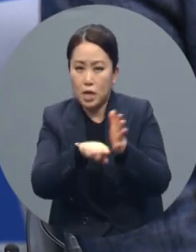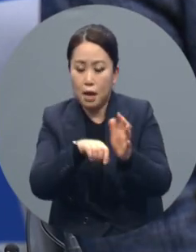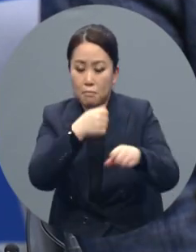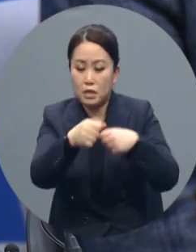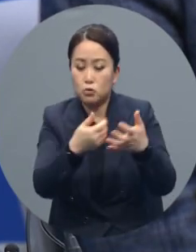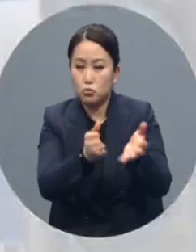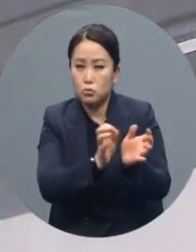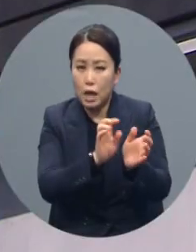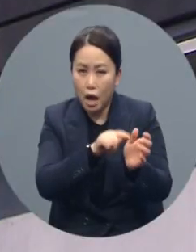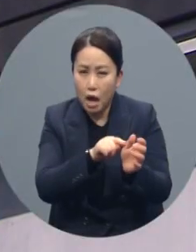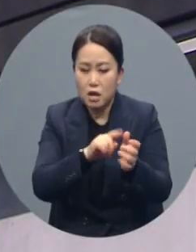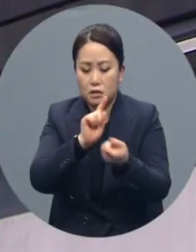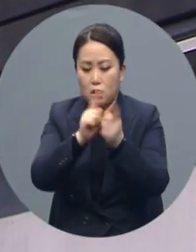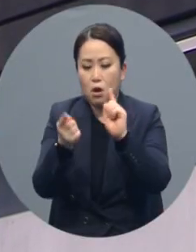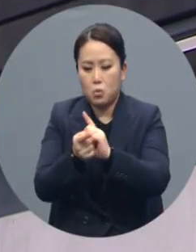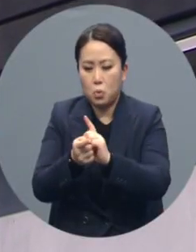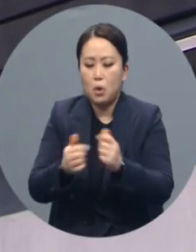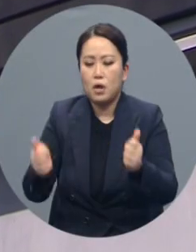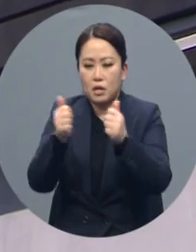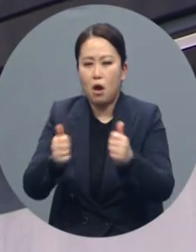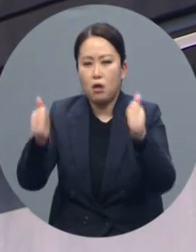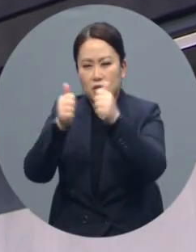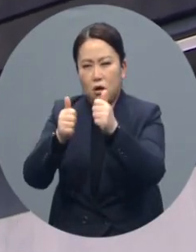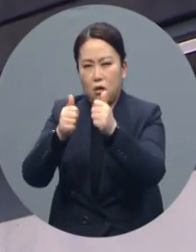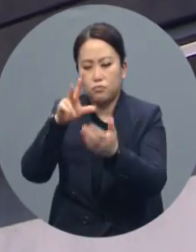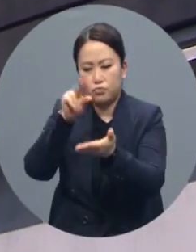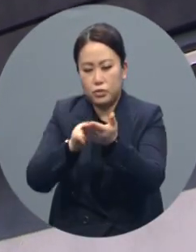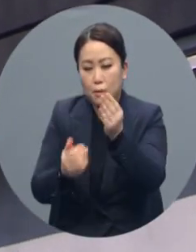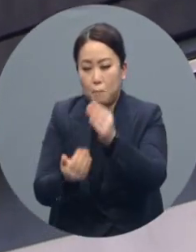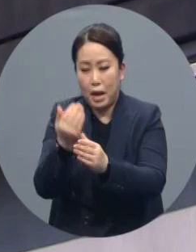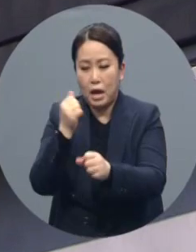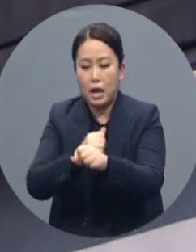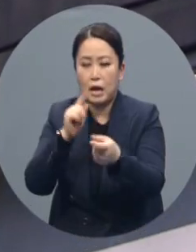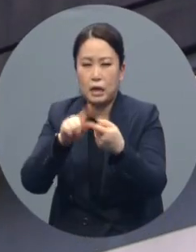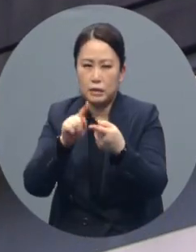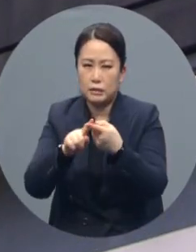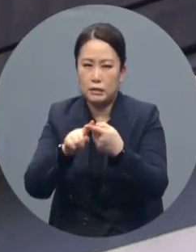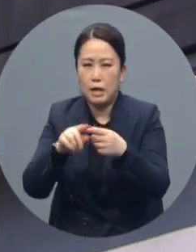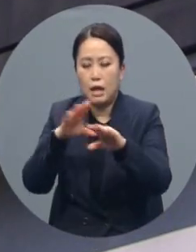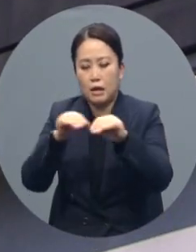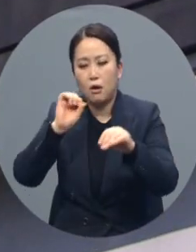경선 후유증을 쉽게 피해가기는 어려울 것으로 보입니다. MBC 뉴스 박준호입니다.